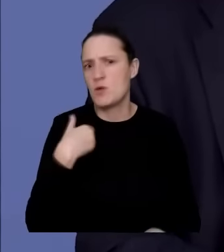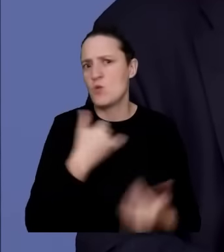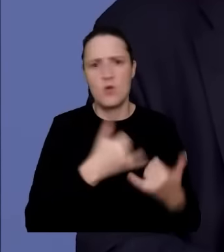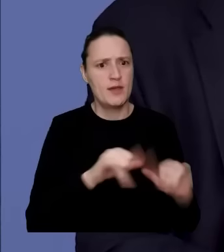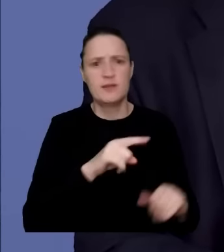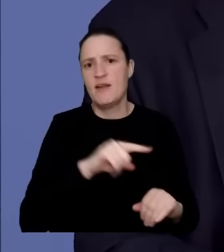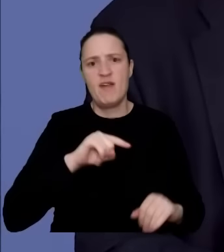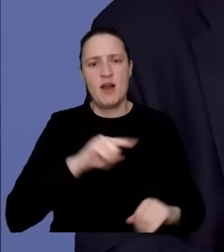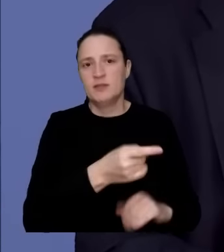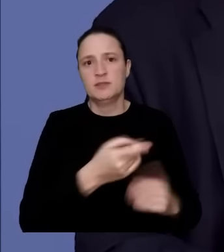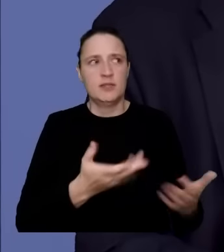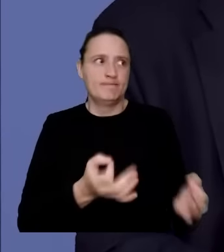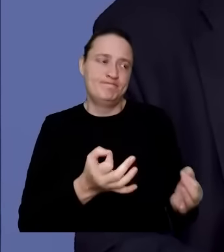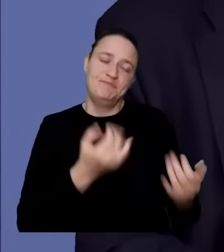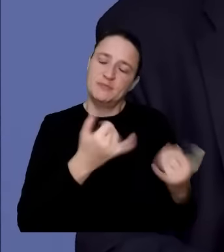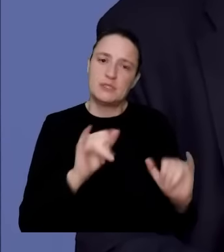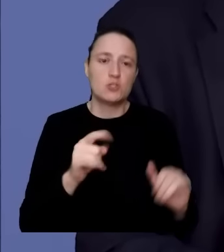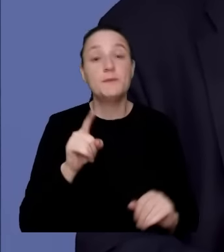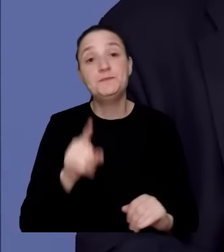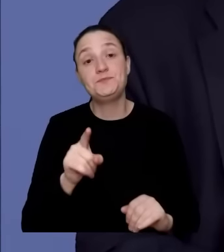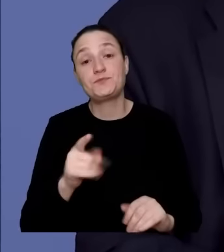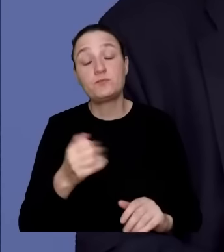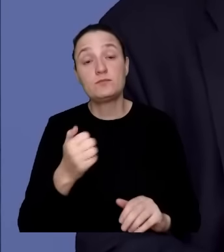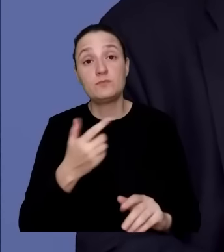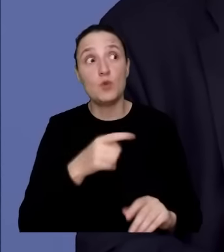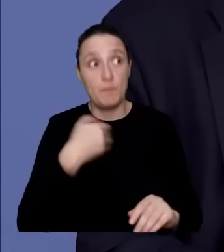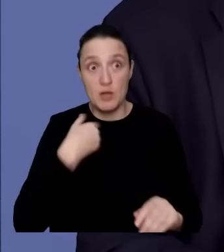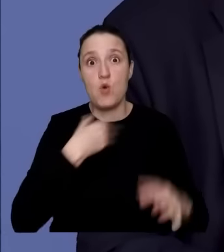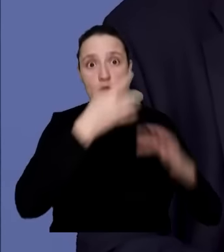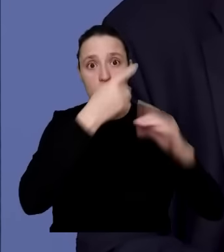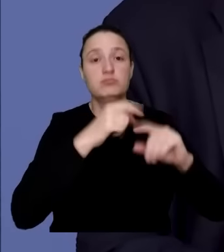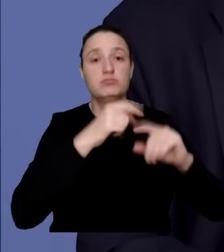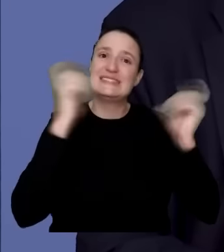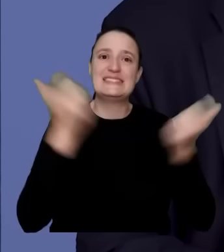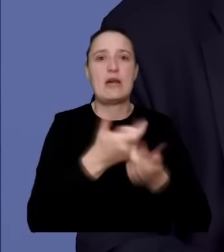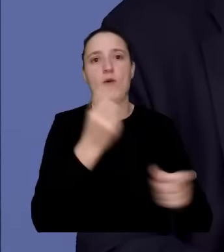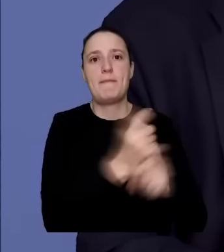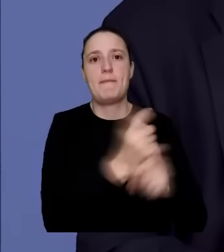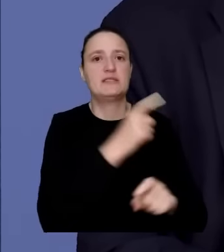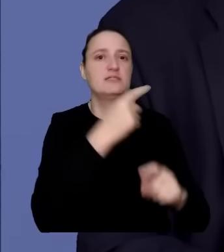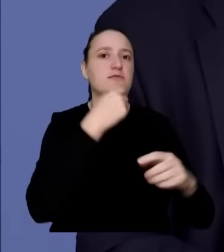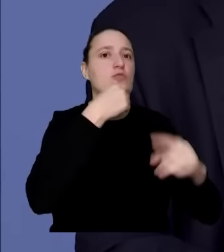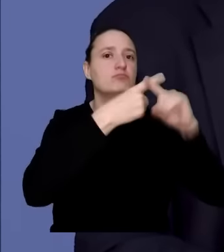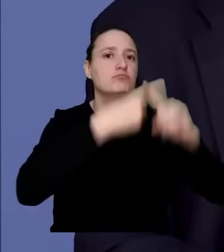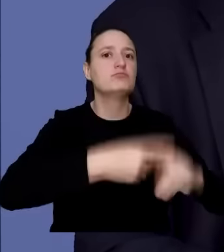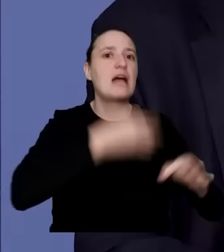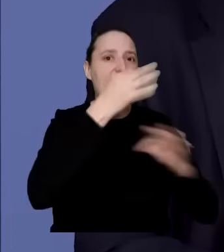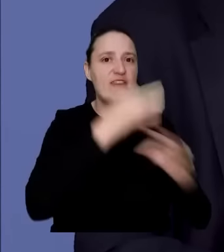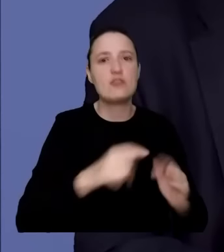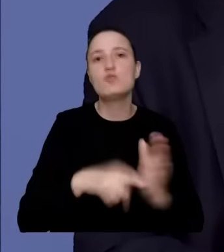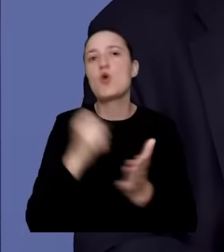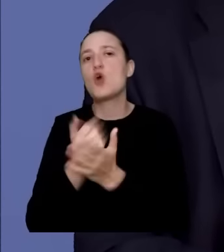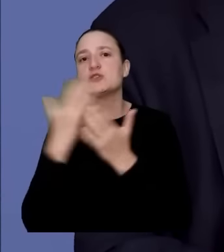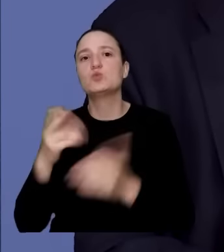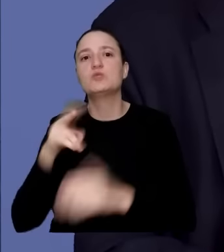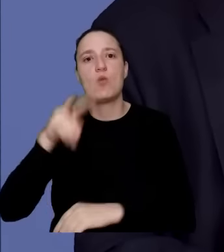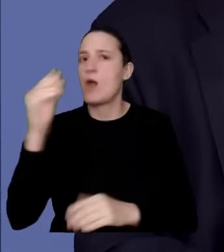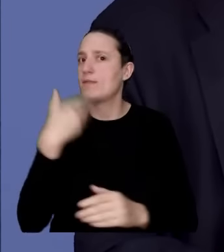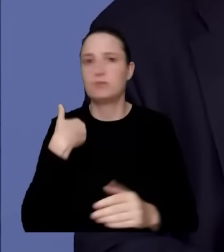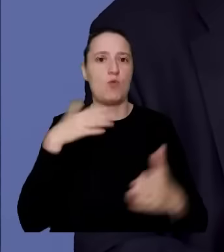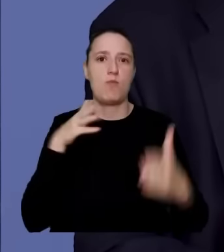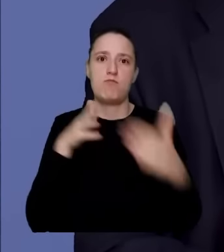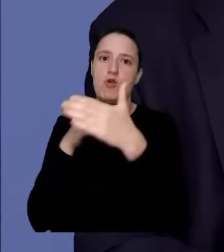niż w dniu dzisiejszym tam w drodze referendum konstytucja Europejska została zablokowana ale ja powiem tak Pan